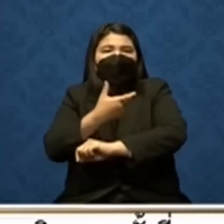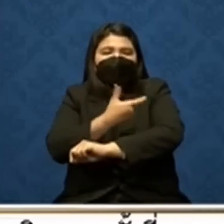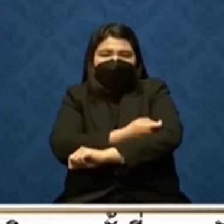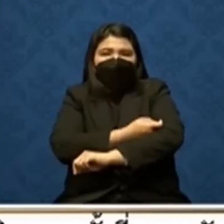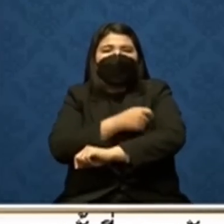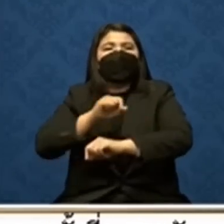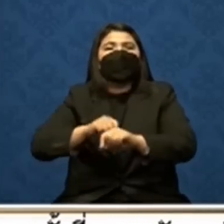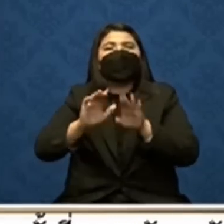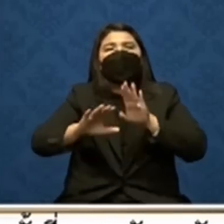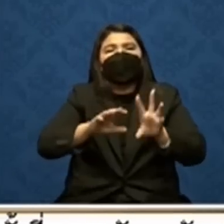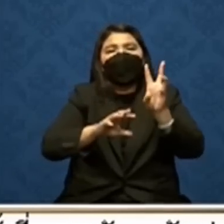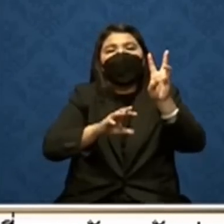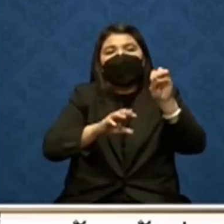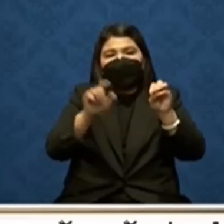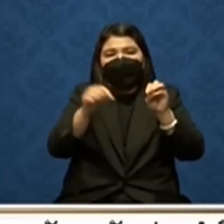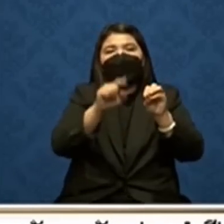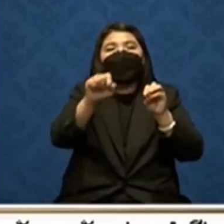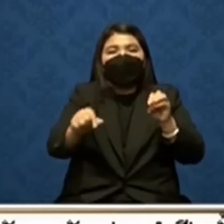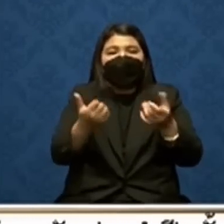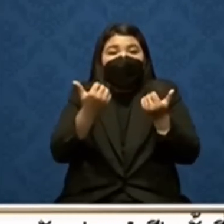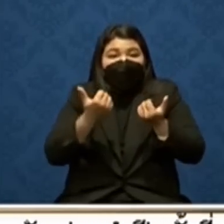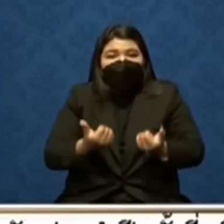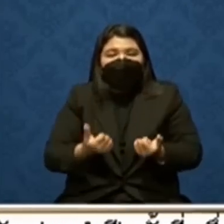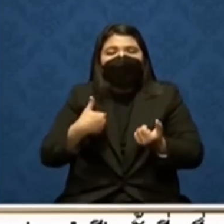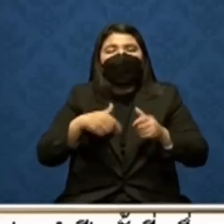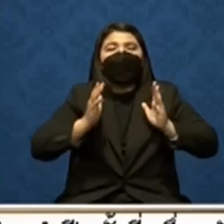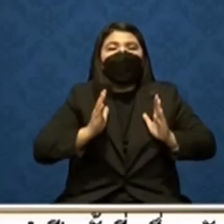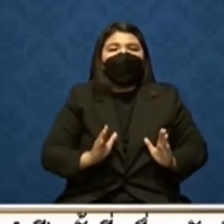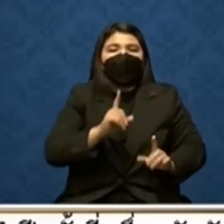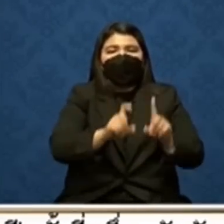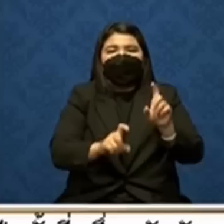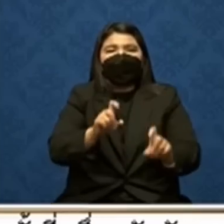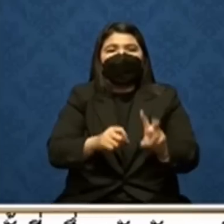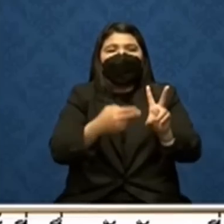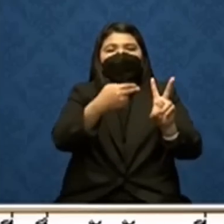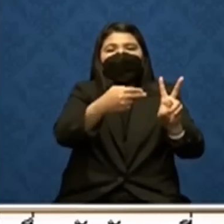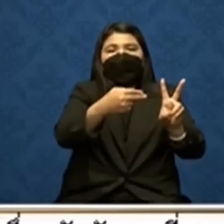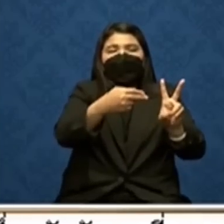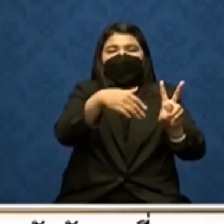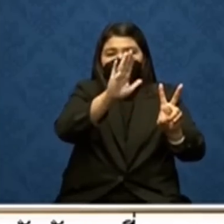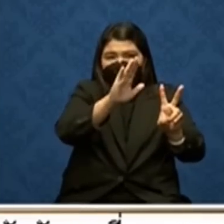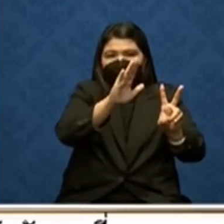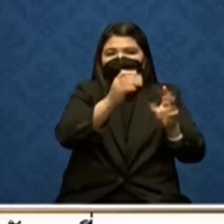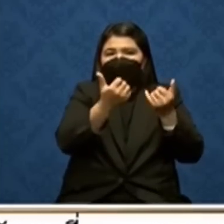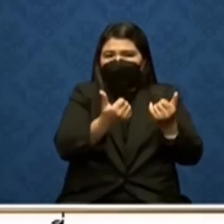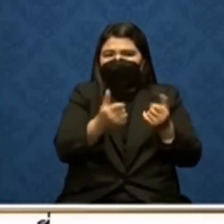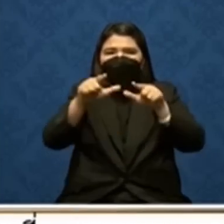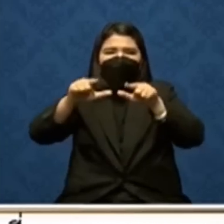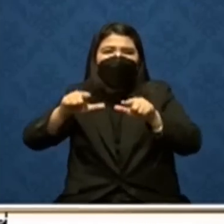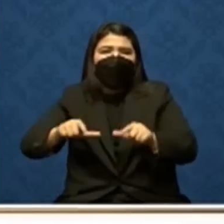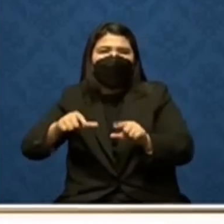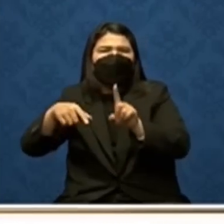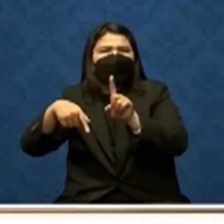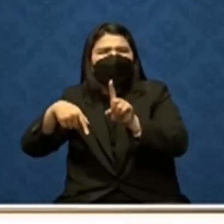%การเสีชีวของผู้คนจาก 2 หมื่นกว่าก็เหลืออยู่แ่ไม่กี่พั